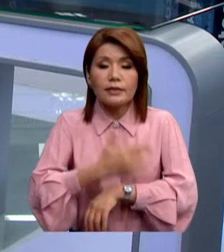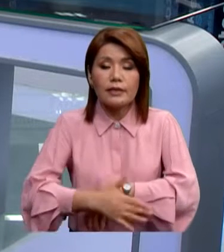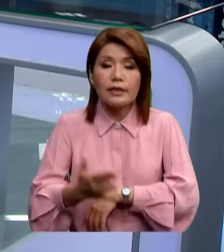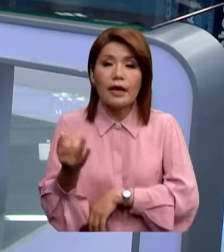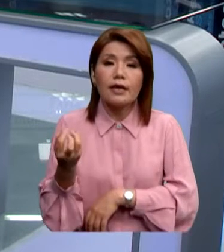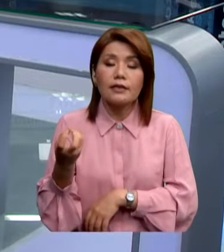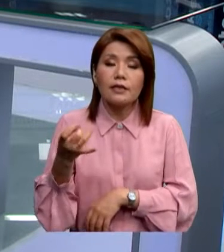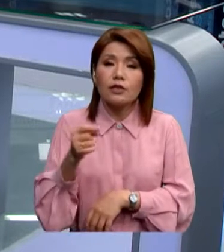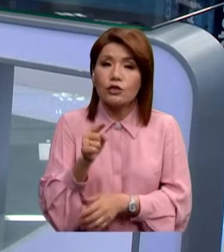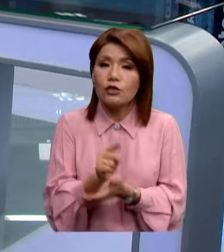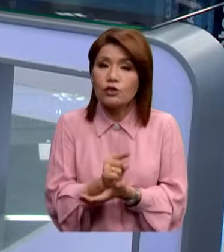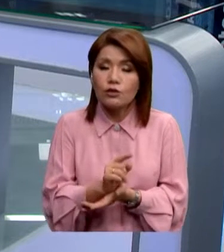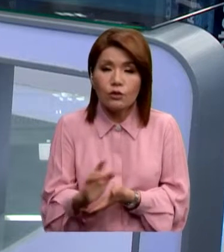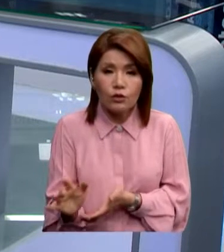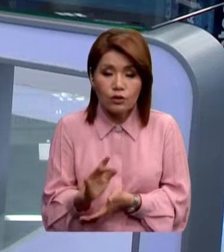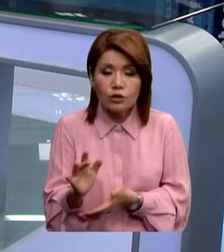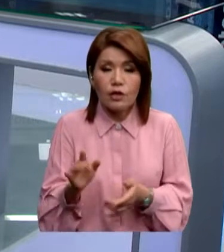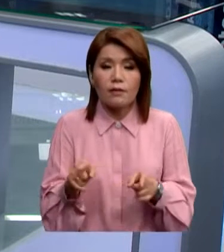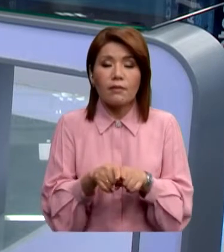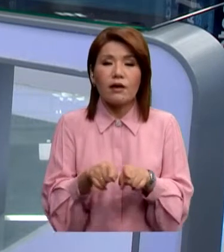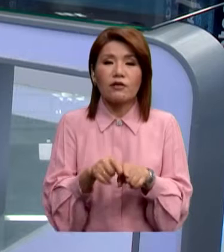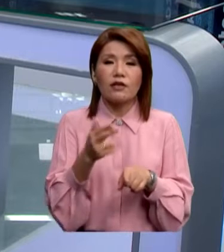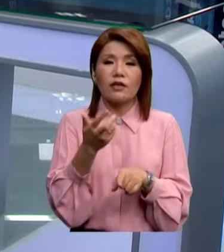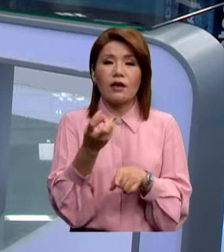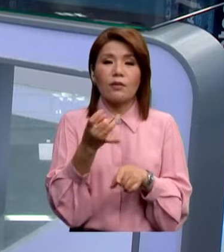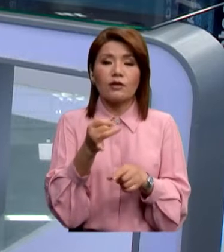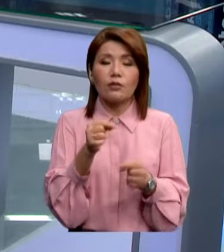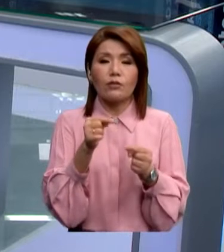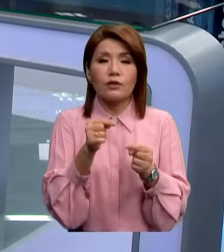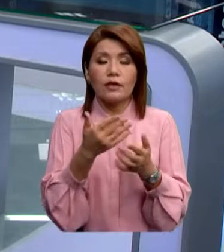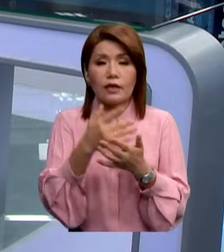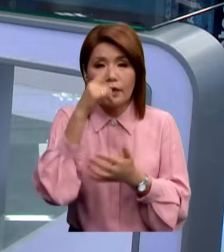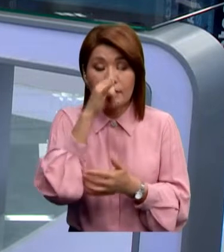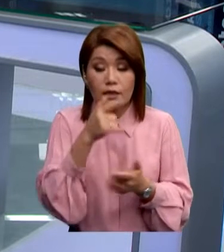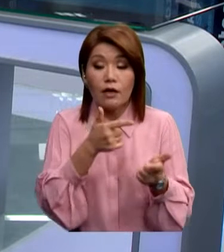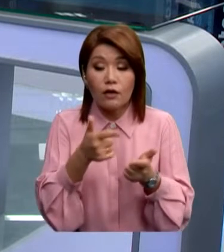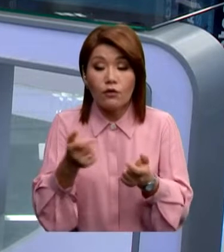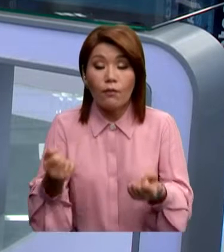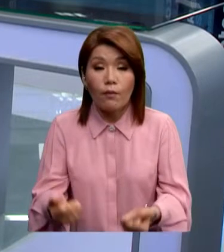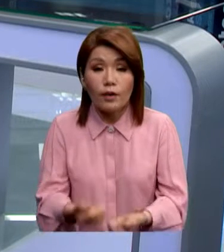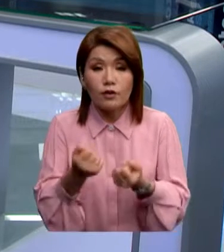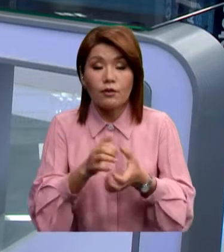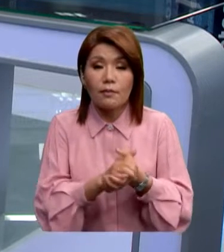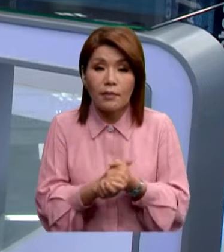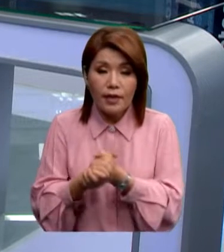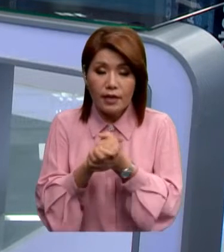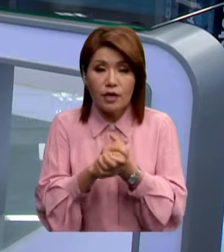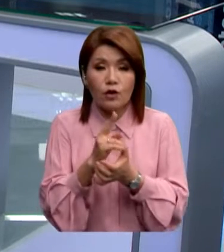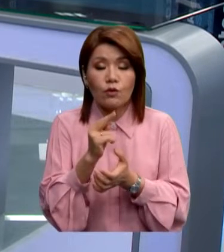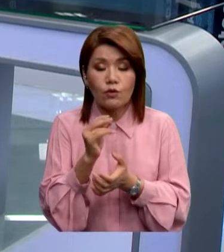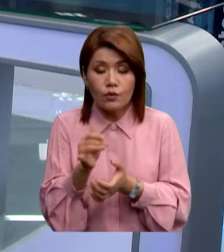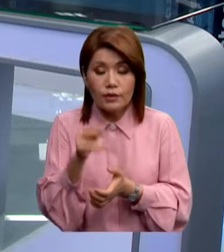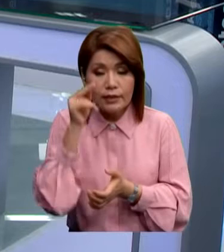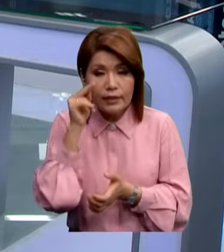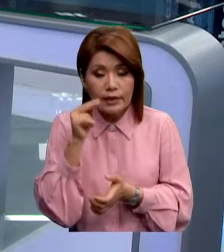Центральноазиатский регион не должен превращаться в арену геополитического противостояния. Казахстан готов поддерживать мирный курс Китая в отношении